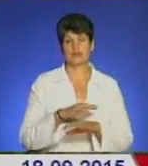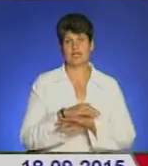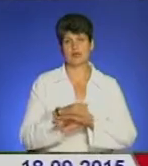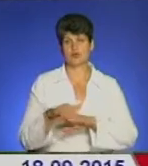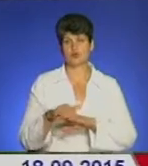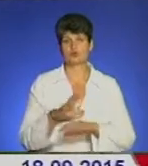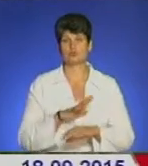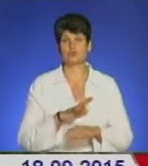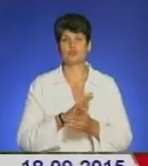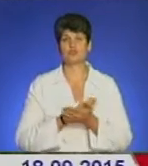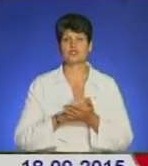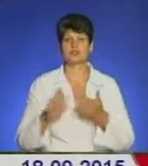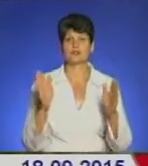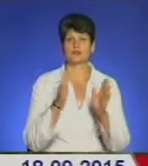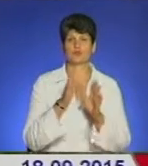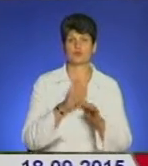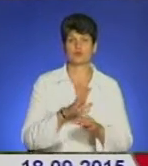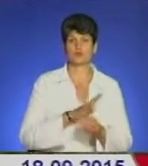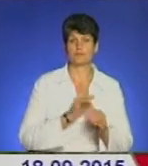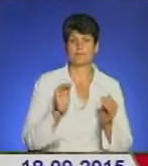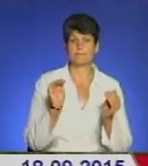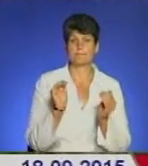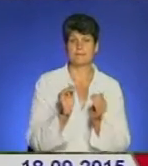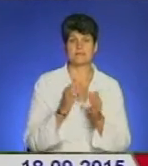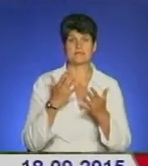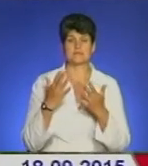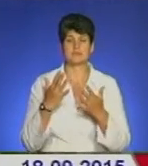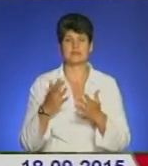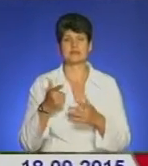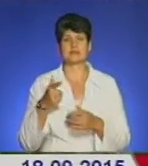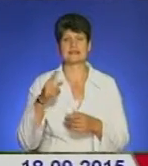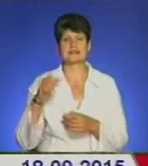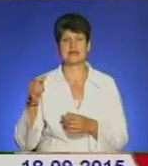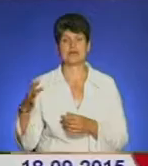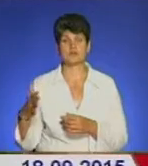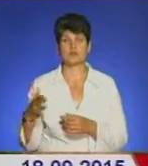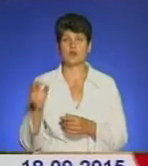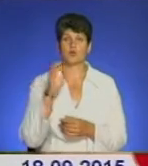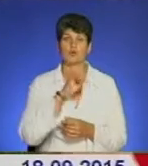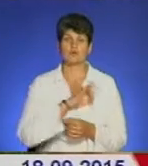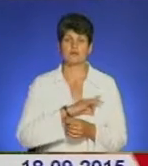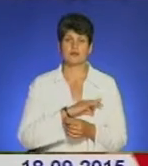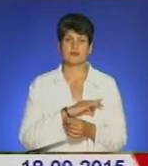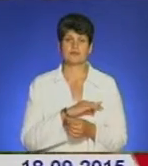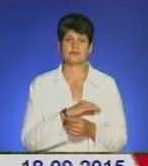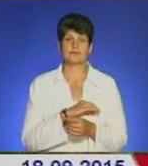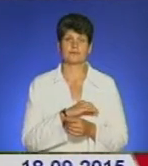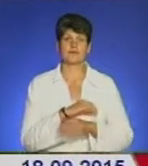щоб було чисте повітря, щоб було менше запиленість на вулиці, загазованість. Власне, користування велосипедом,